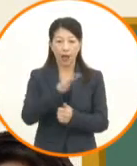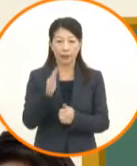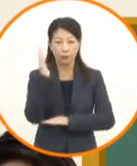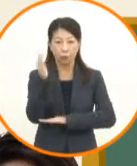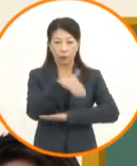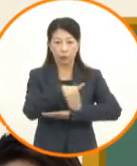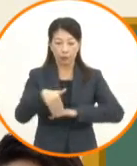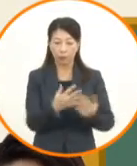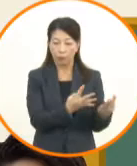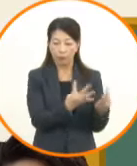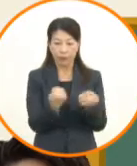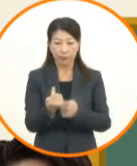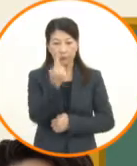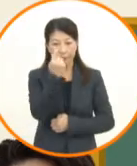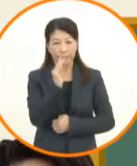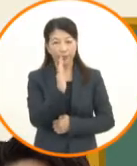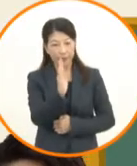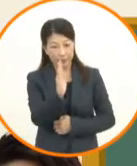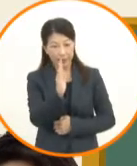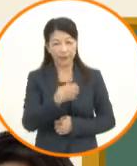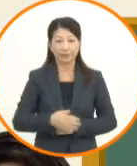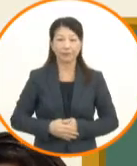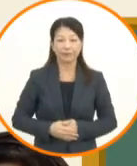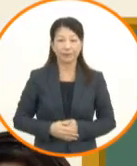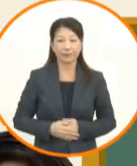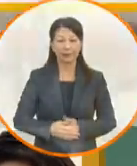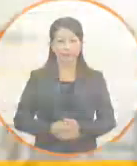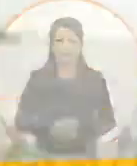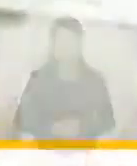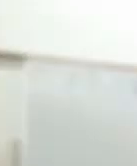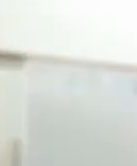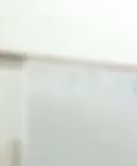をたくさん学んでくださいね。